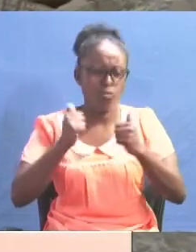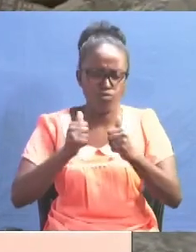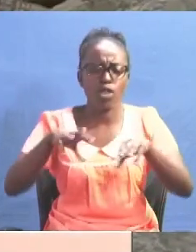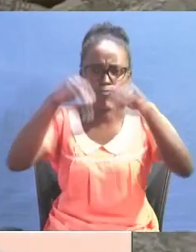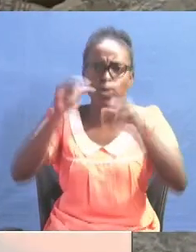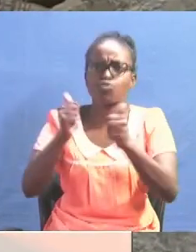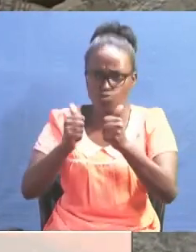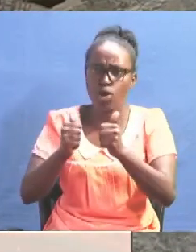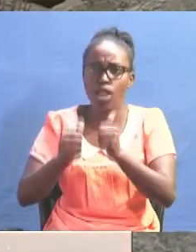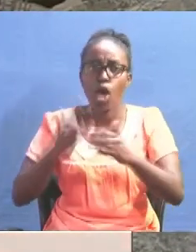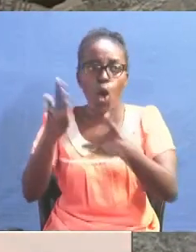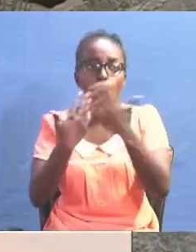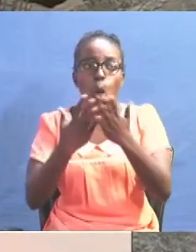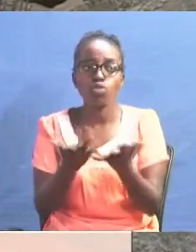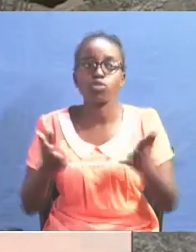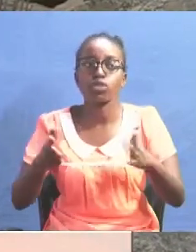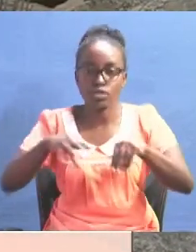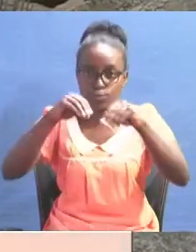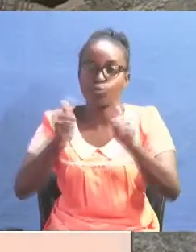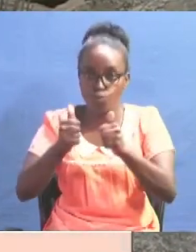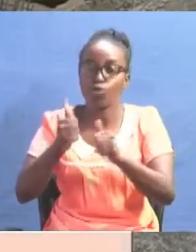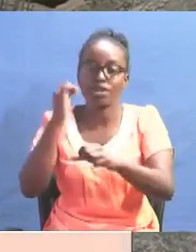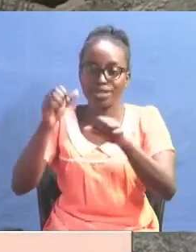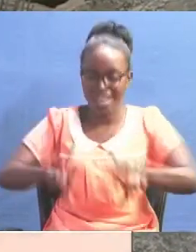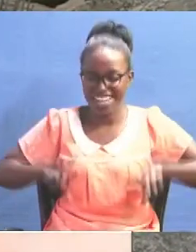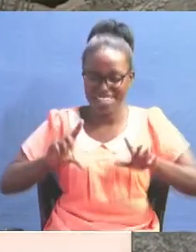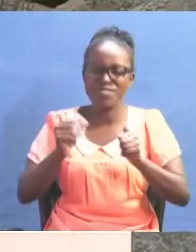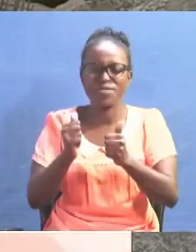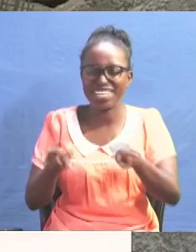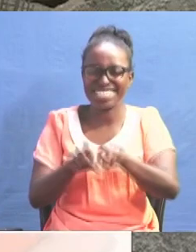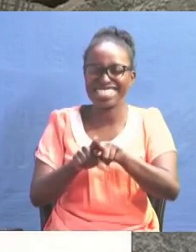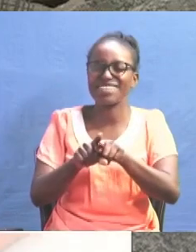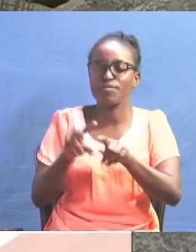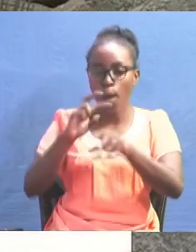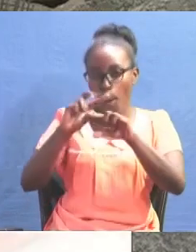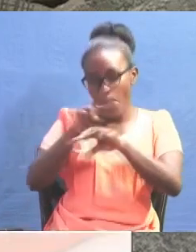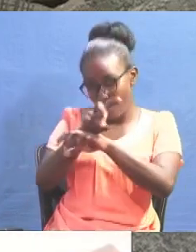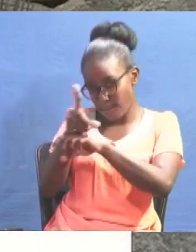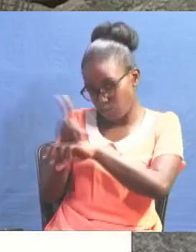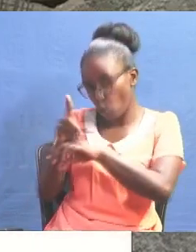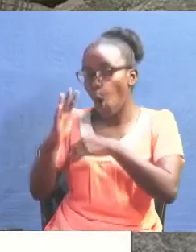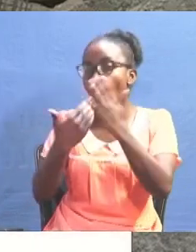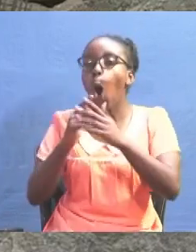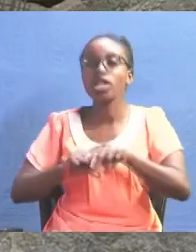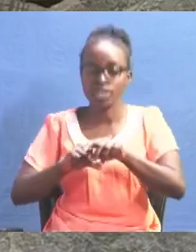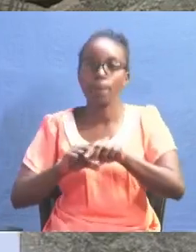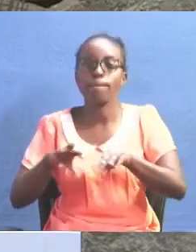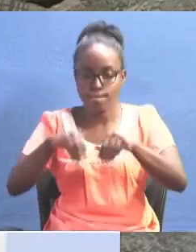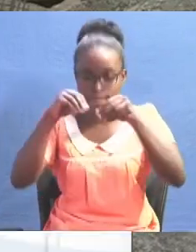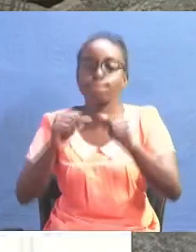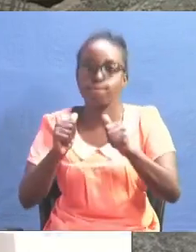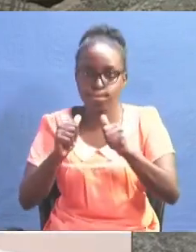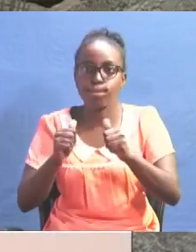vimeachwa katika makao yake. Msako ulianzishwa wakati video iliposambaa kwenye mitandao ya kijamii ikionyesha mwili ukitolewa